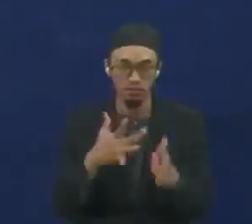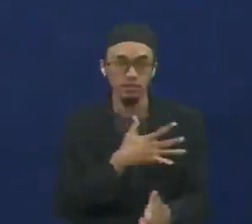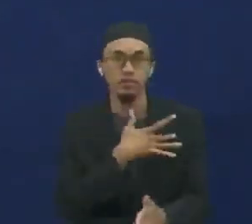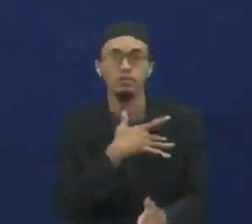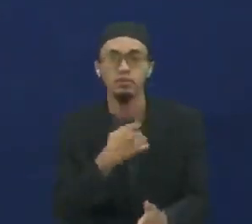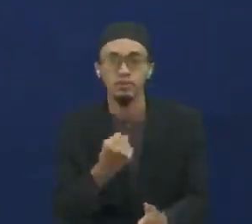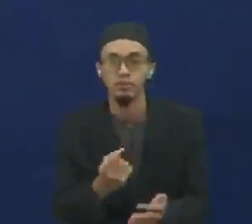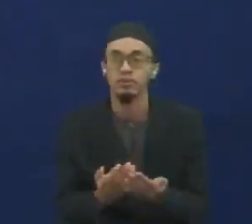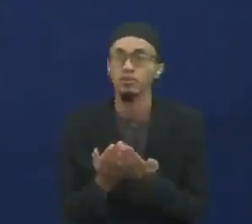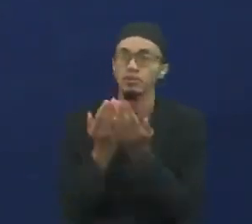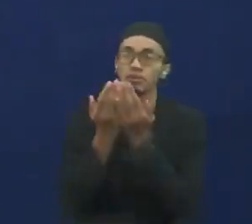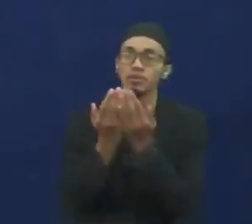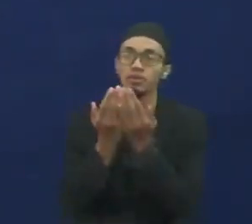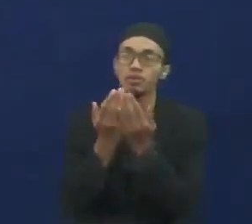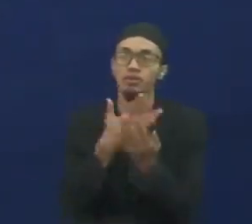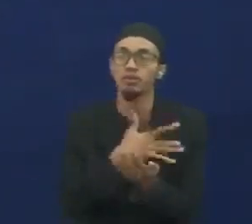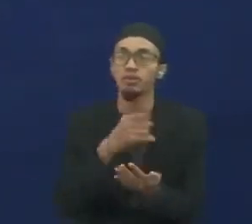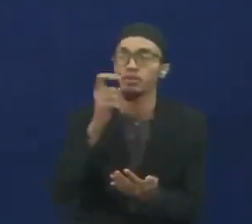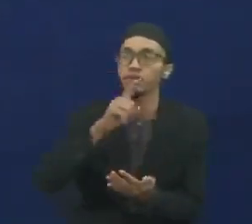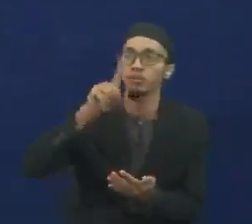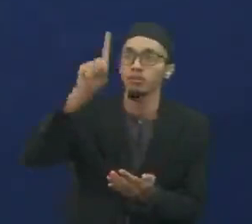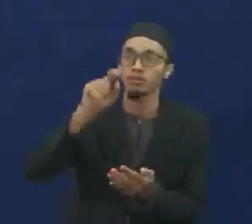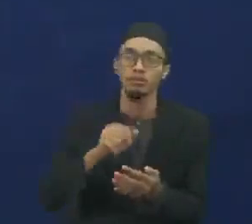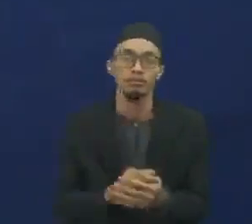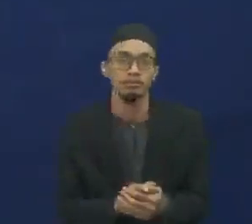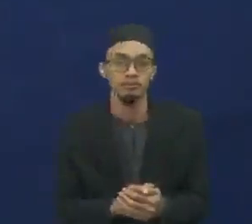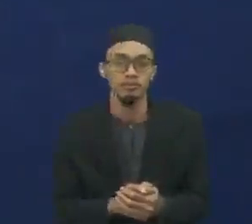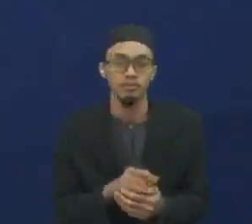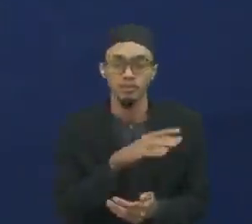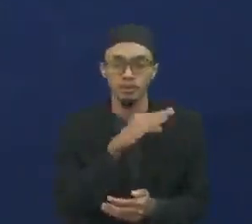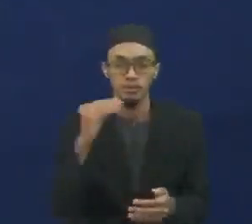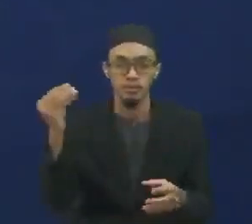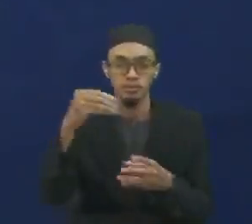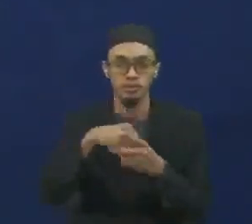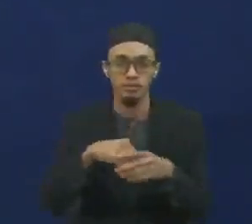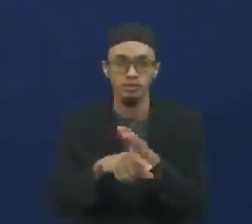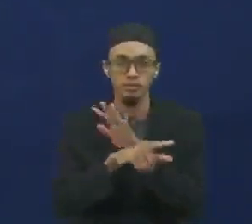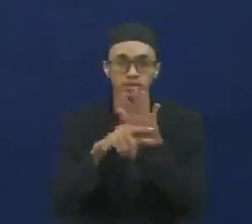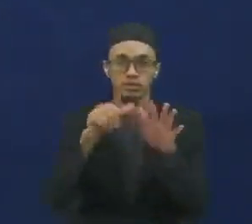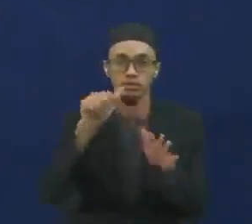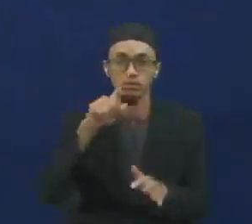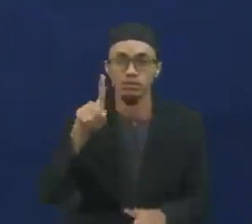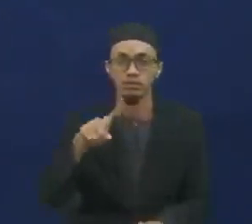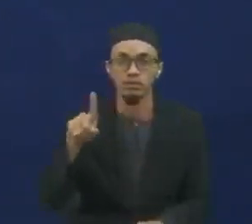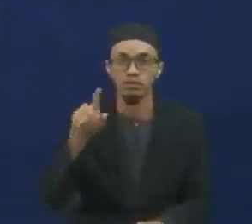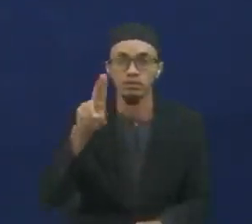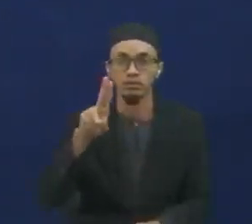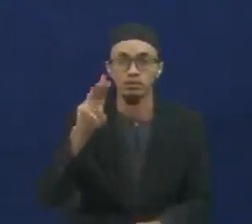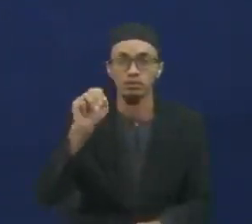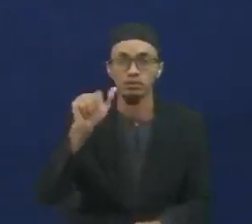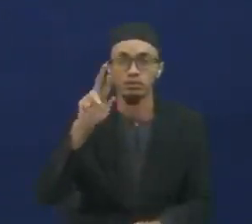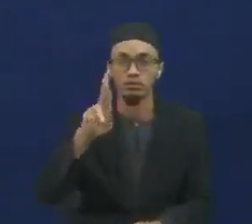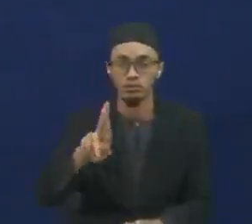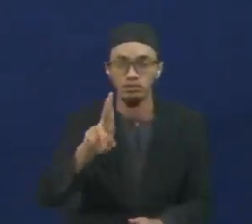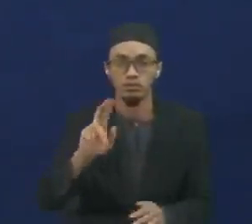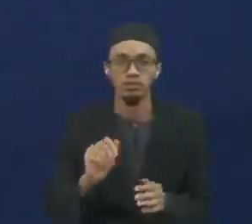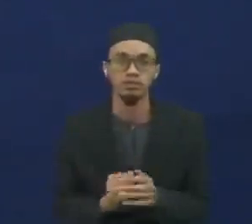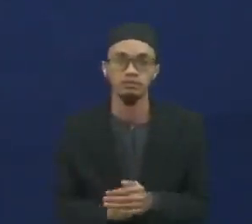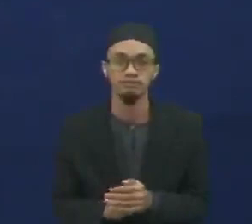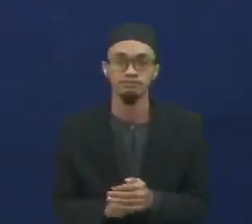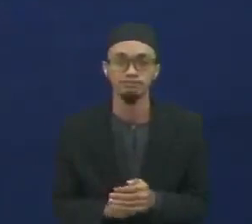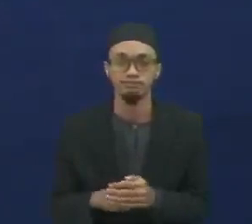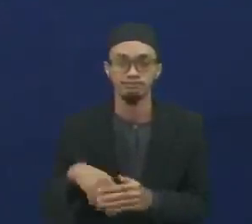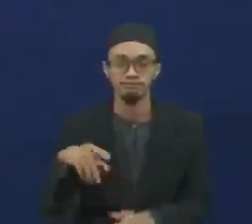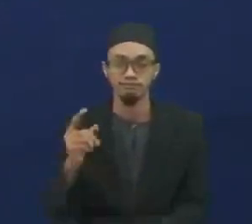Dan surah Az-Zumar, wala in sa'altahum man khalaqas samawati wal ard la yaqulunna Allah qul afara'aytum